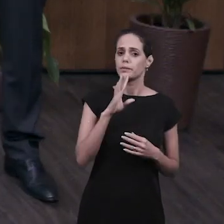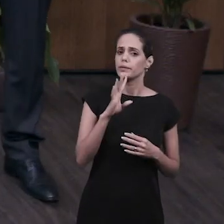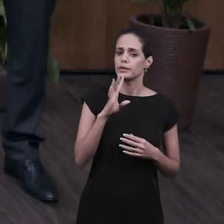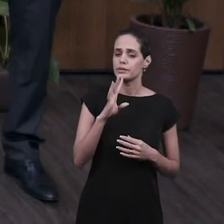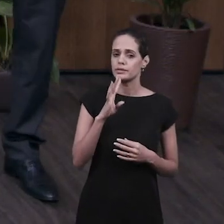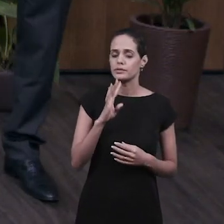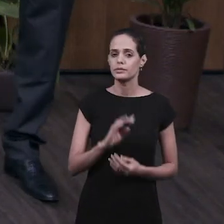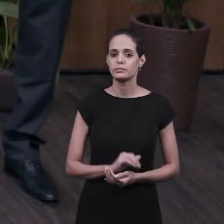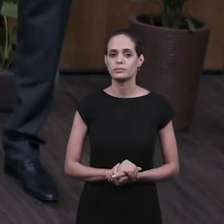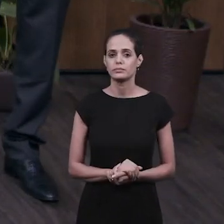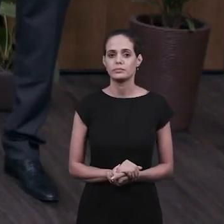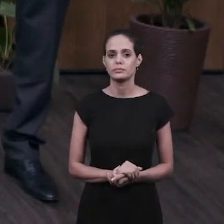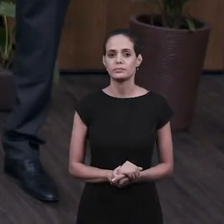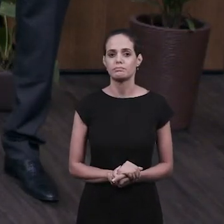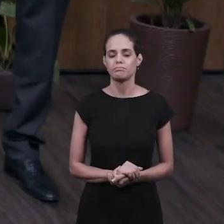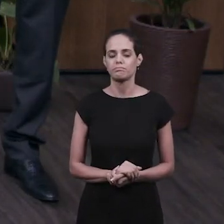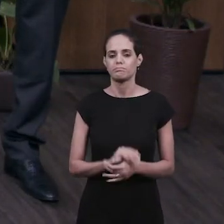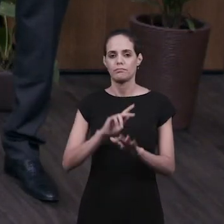de cette époque.